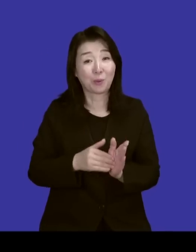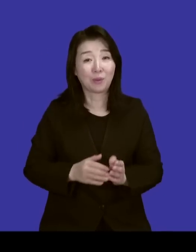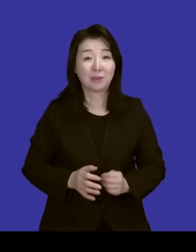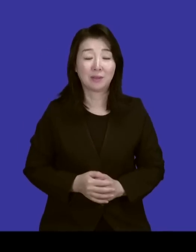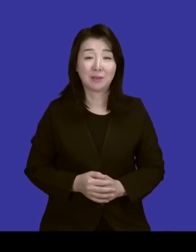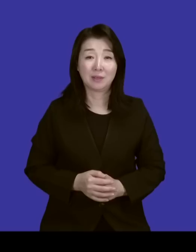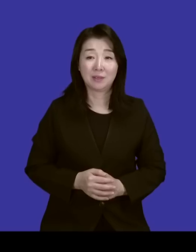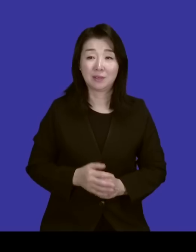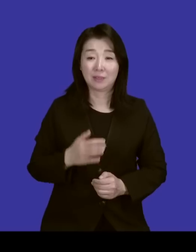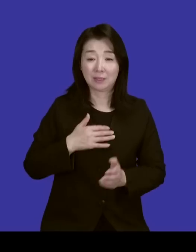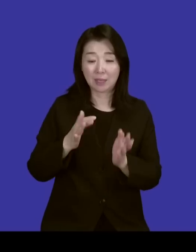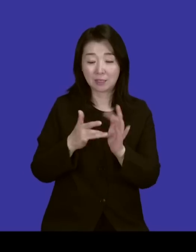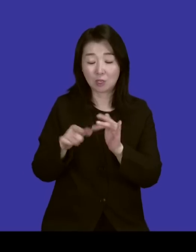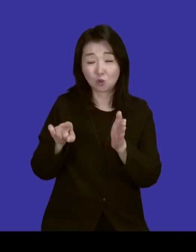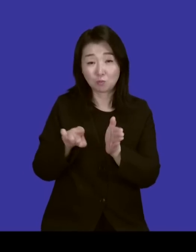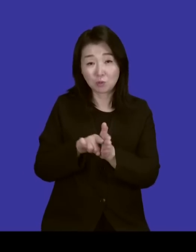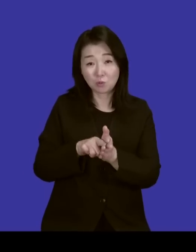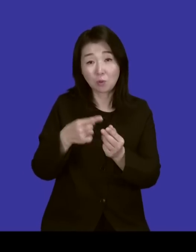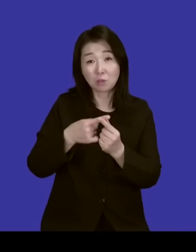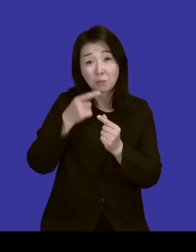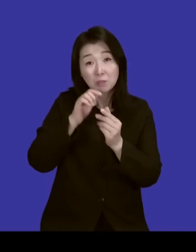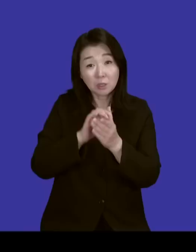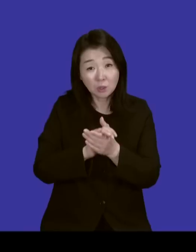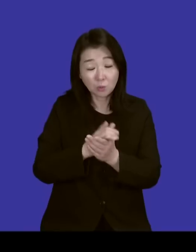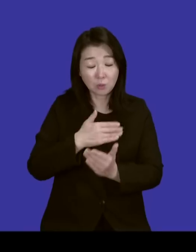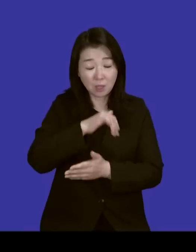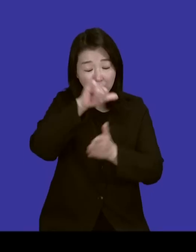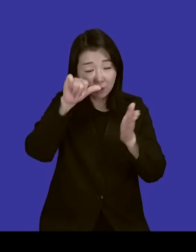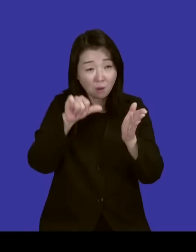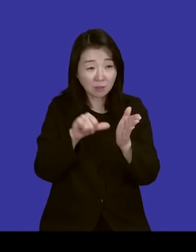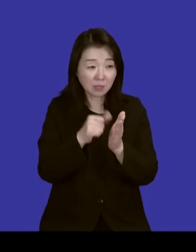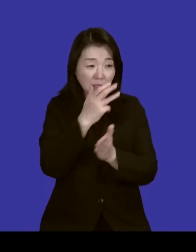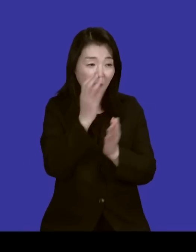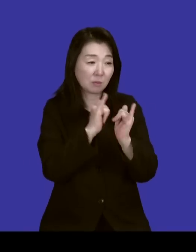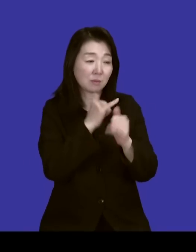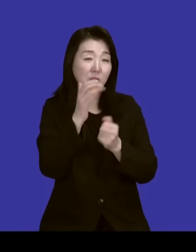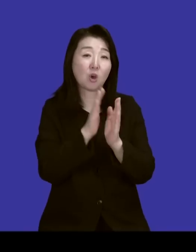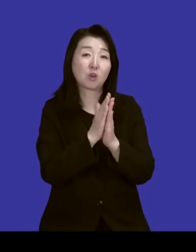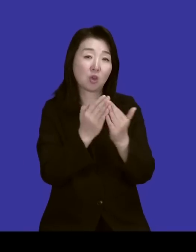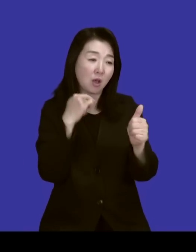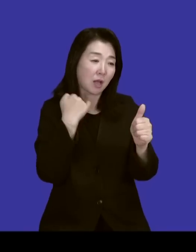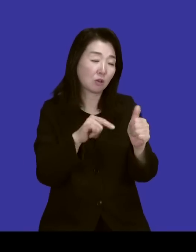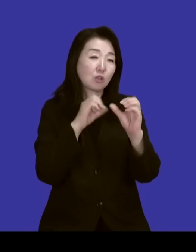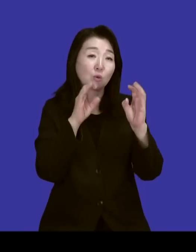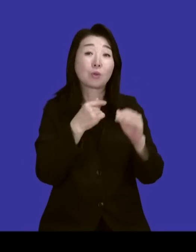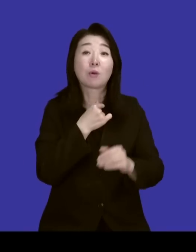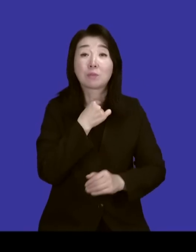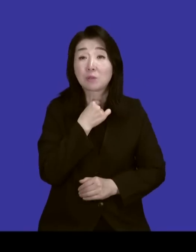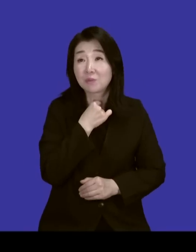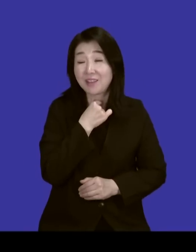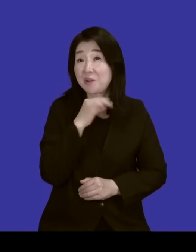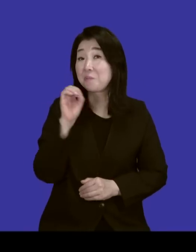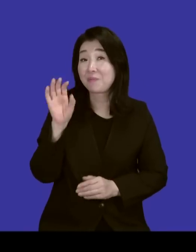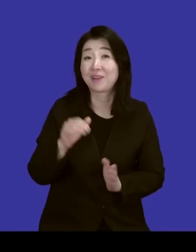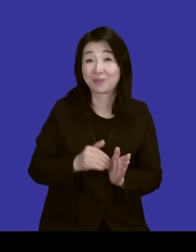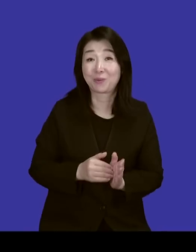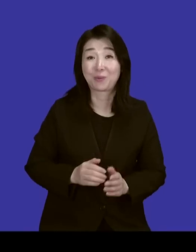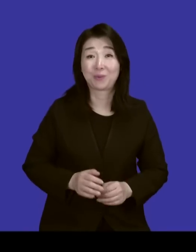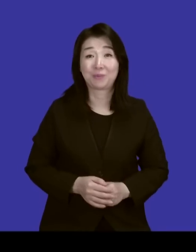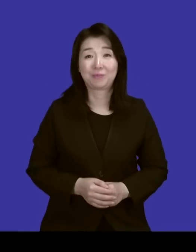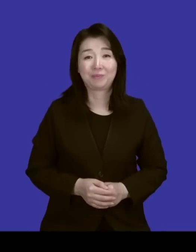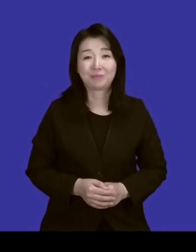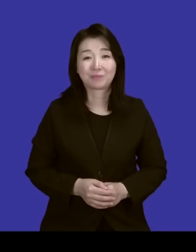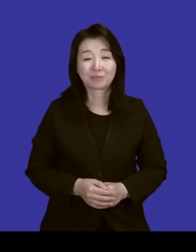했던 기도는 제가 평생 젊은 사람들에게 이렇게 성경을 가르치고 전도하고 싶습니다 그랬거든요. 네.